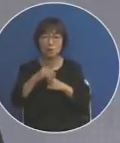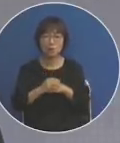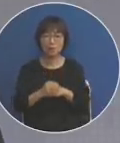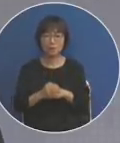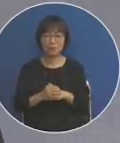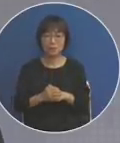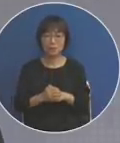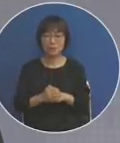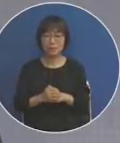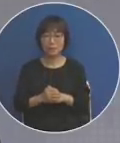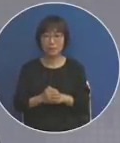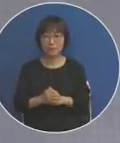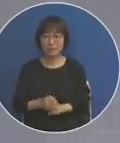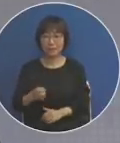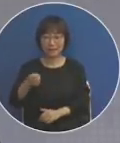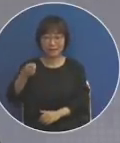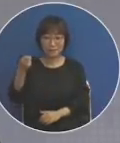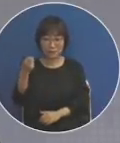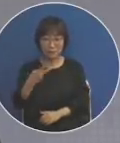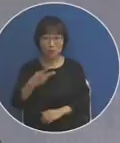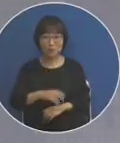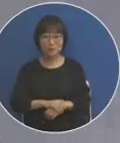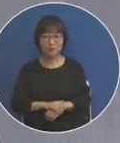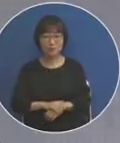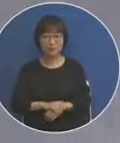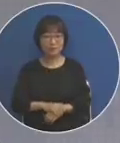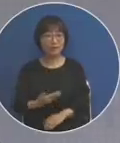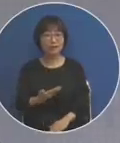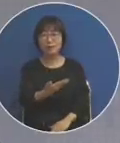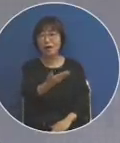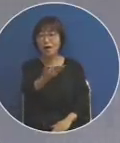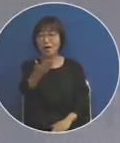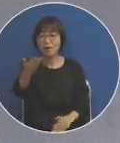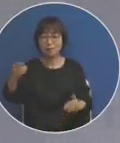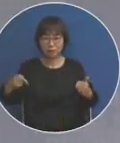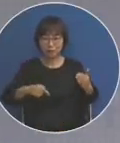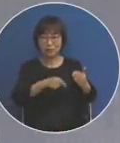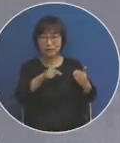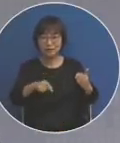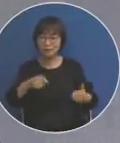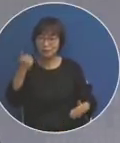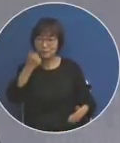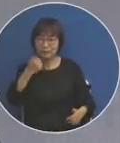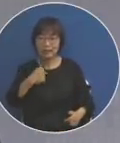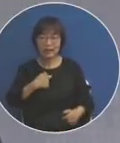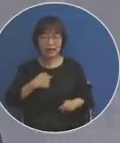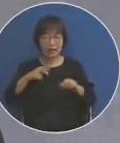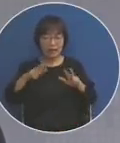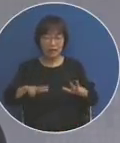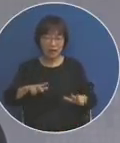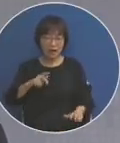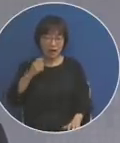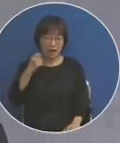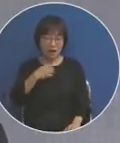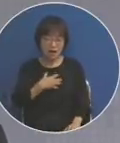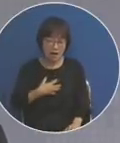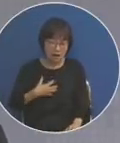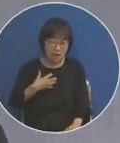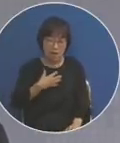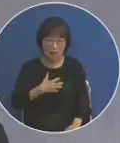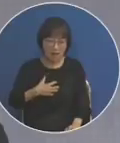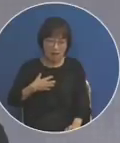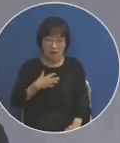가운데서는 지금 나는 너무 어려움을 당하고 있다. 이런 분도 있을 겁니다. And amongst you, there are those who are saying that they're